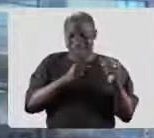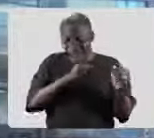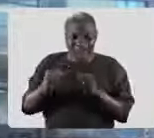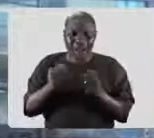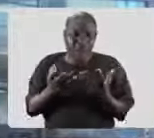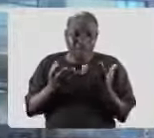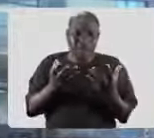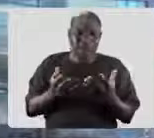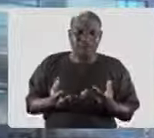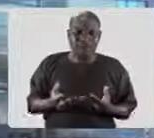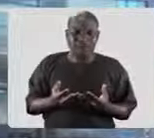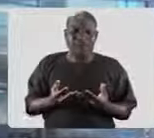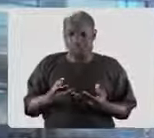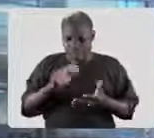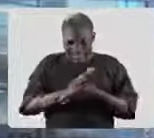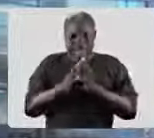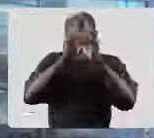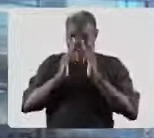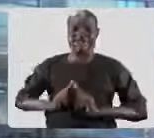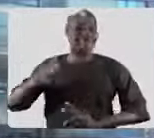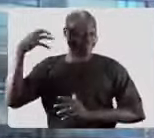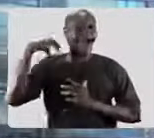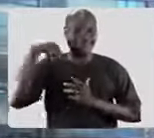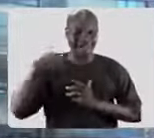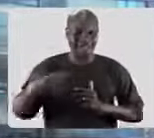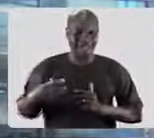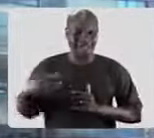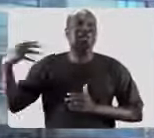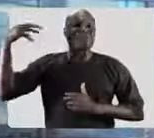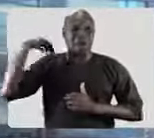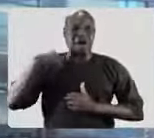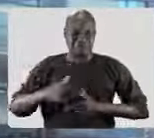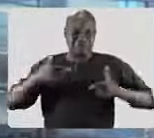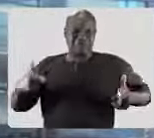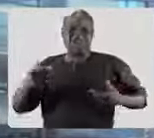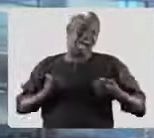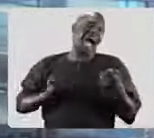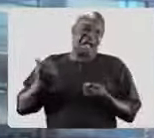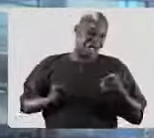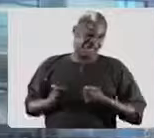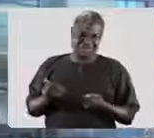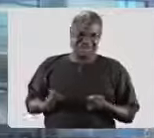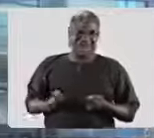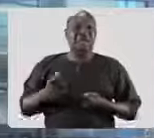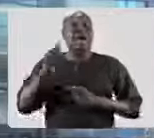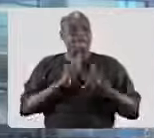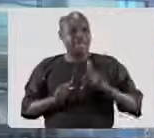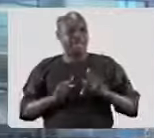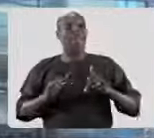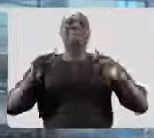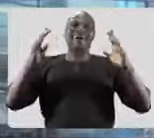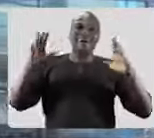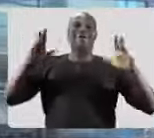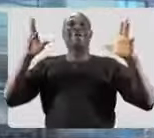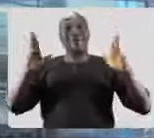benya am ya fro honorable am watna v8 mu am ankrofo